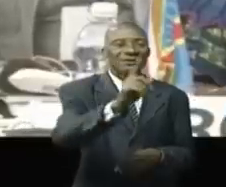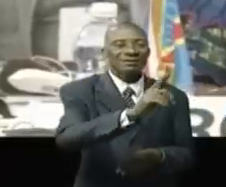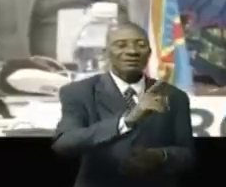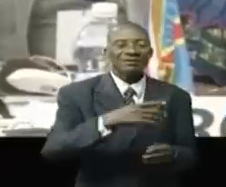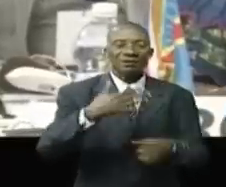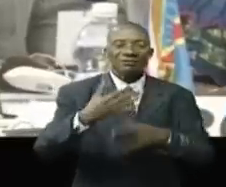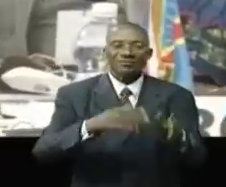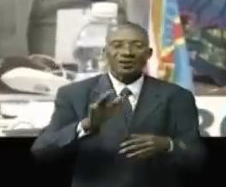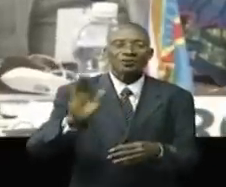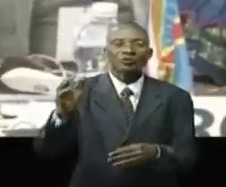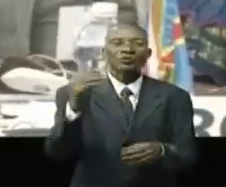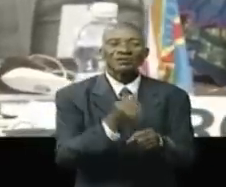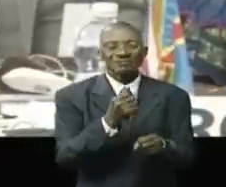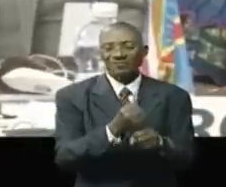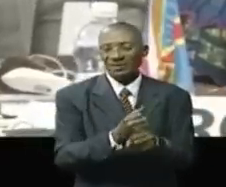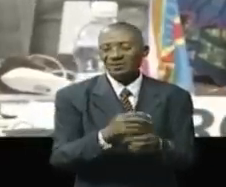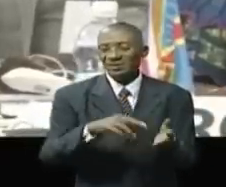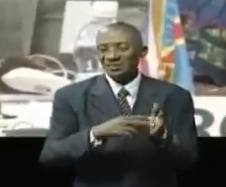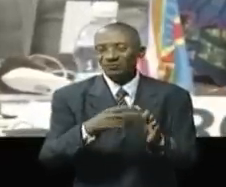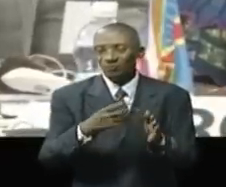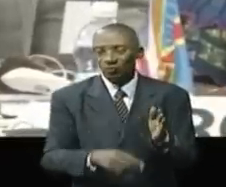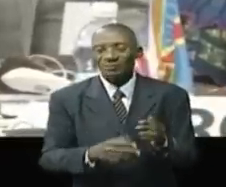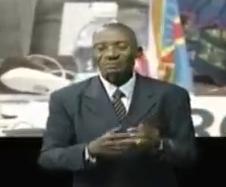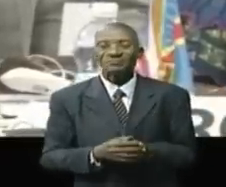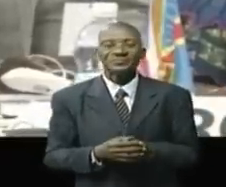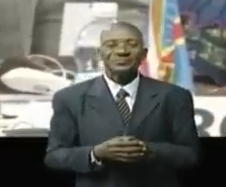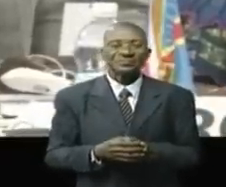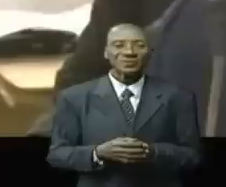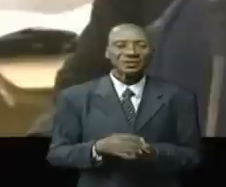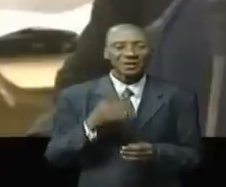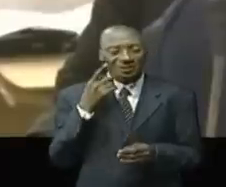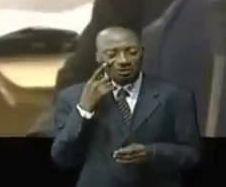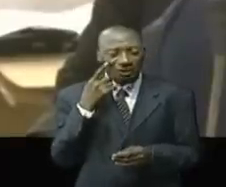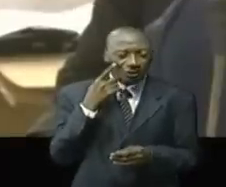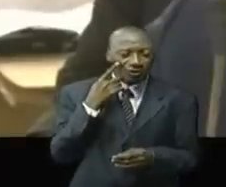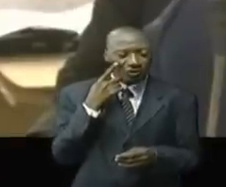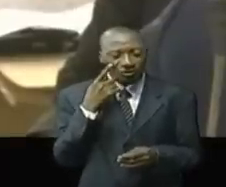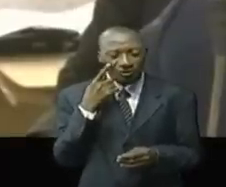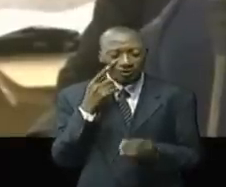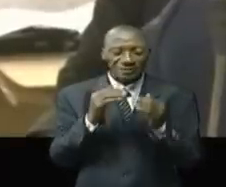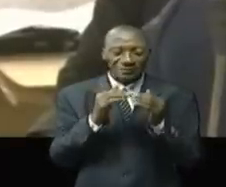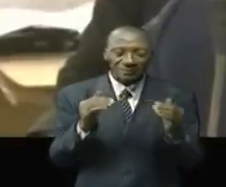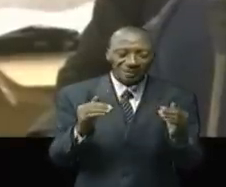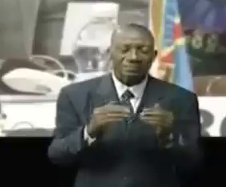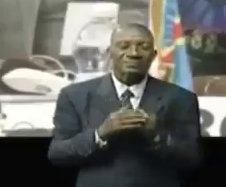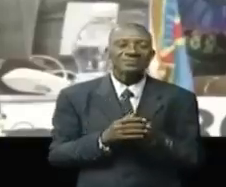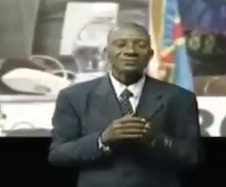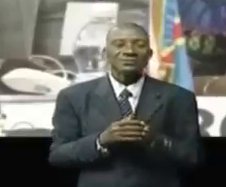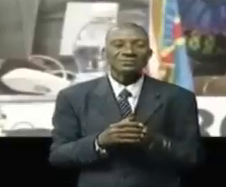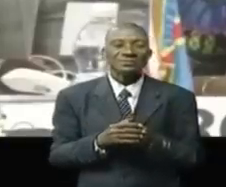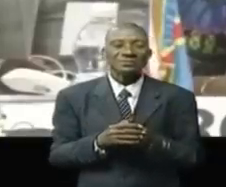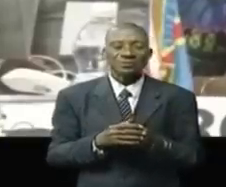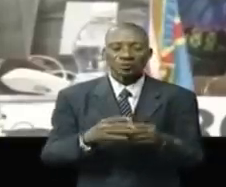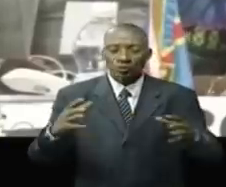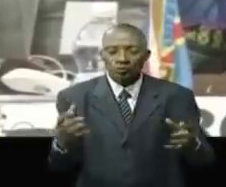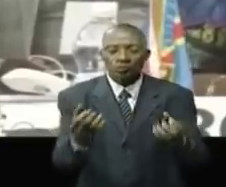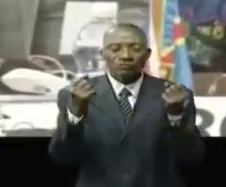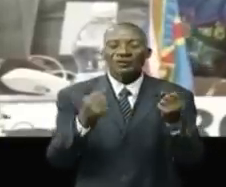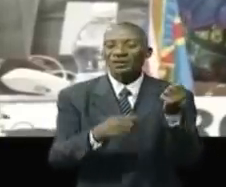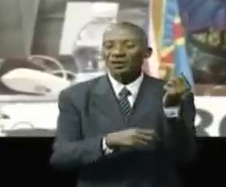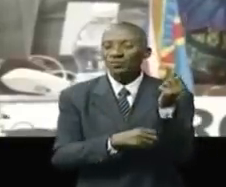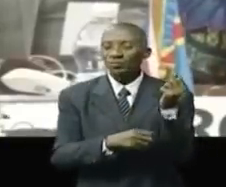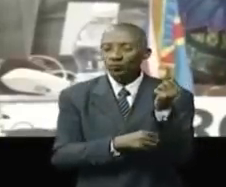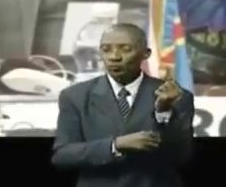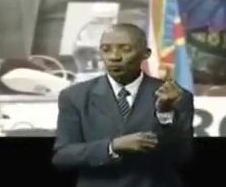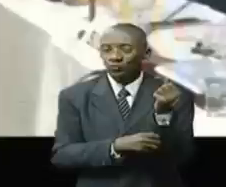à savoir rechercher les infractions, appréhender les auteurs,